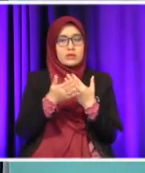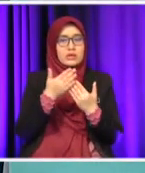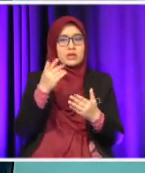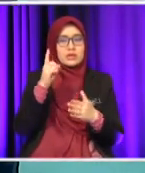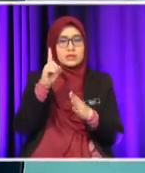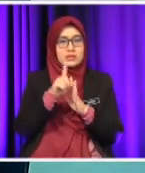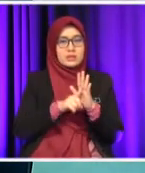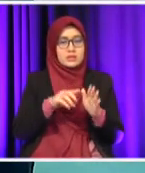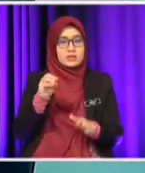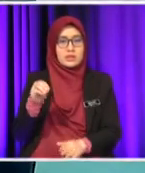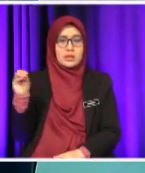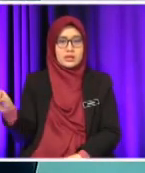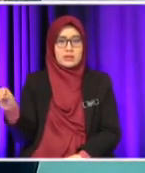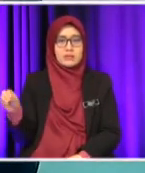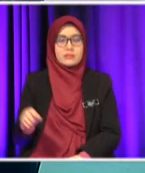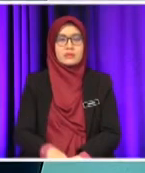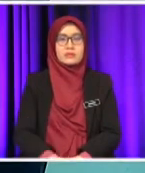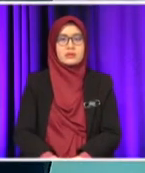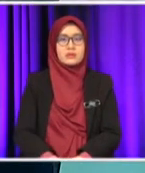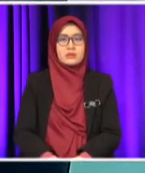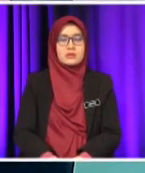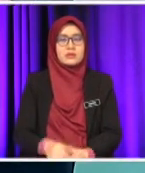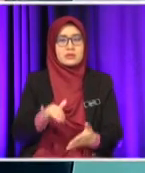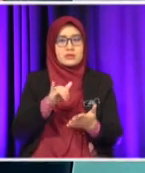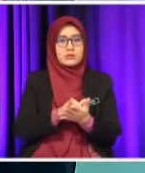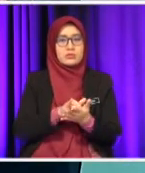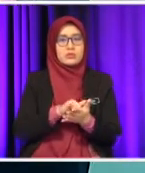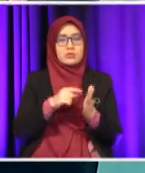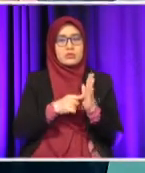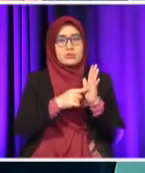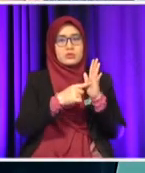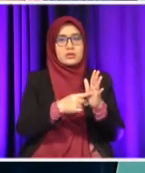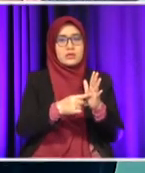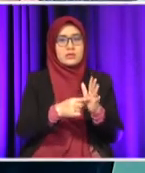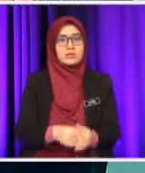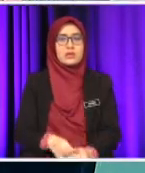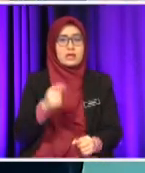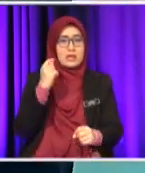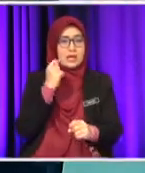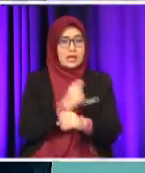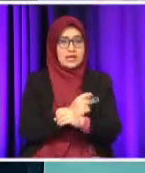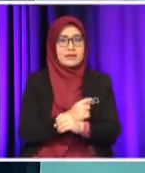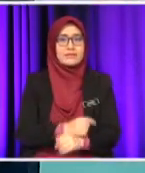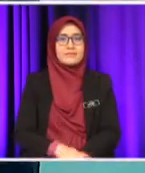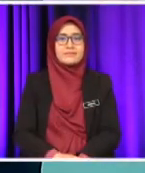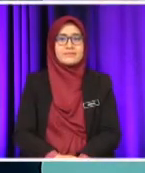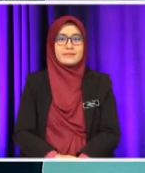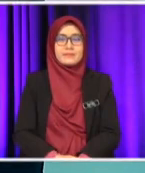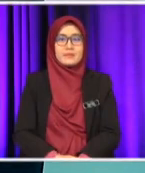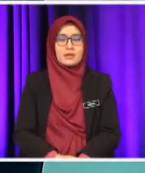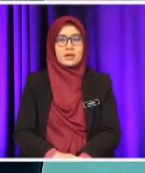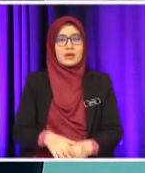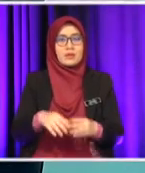ditanam menunjukkan di tangan salah kemudian bentuk yang menarik ini dan tentu sebab Biasanya